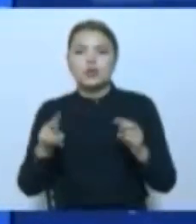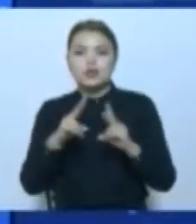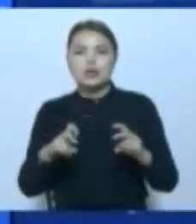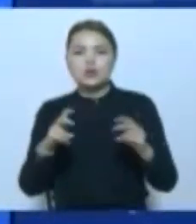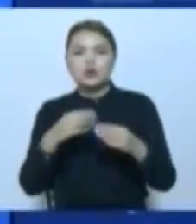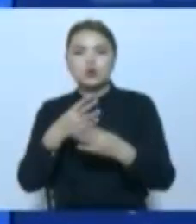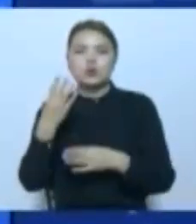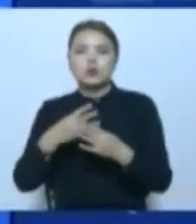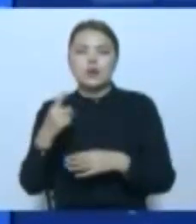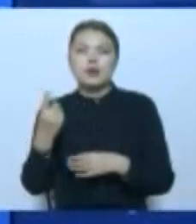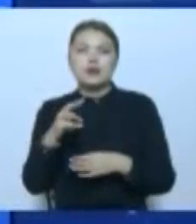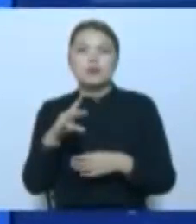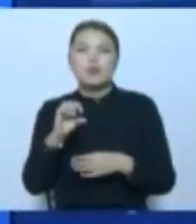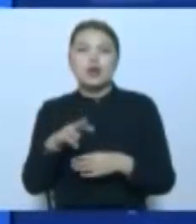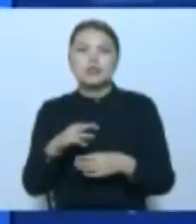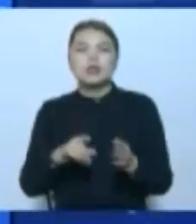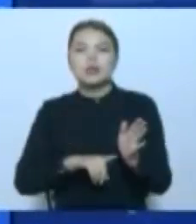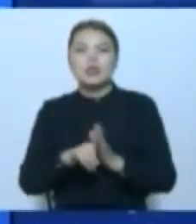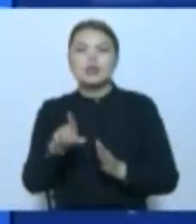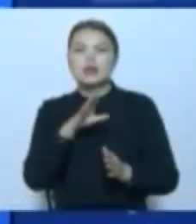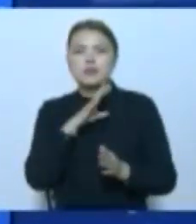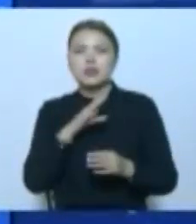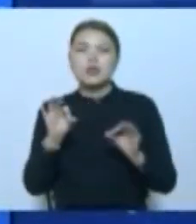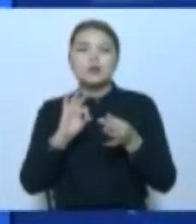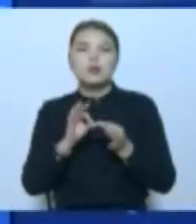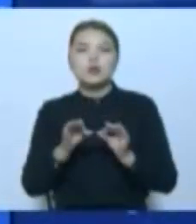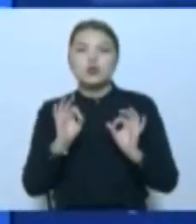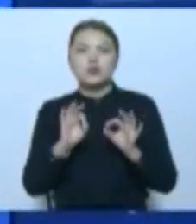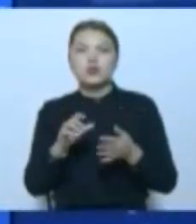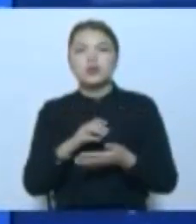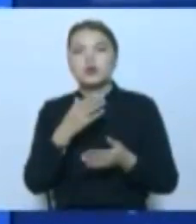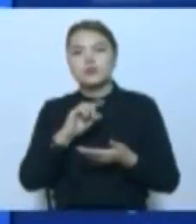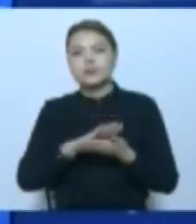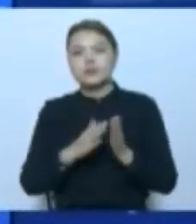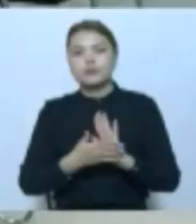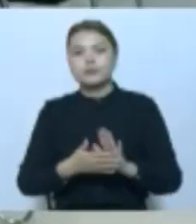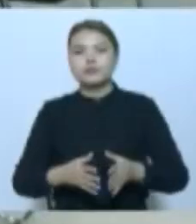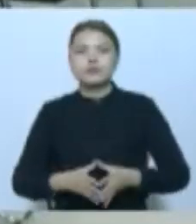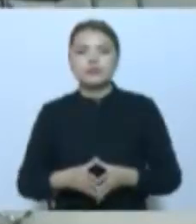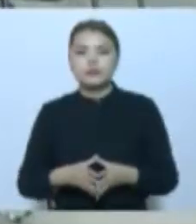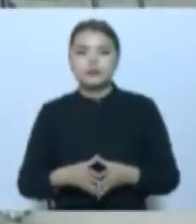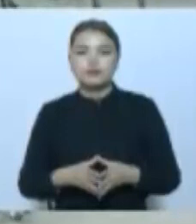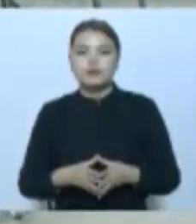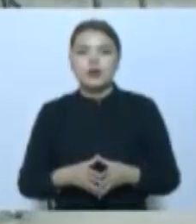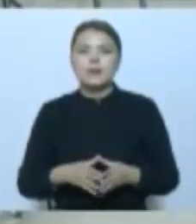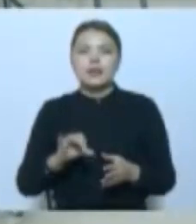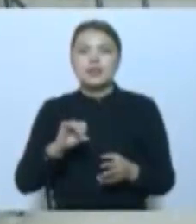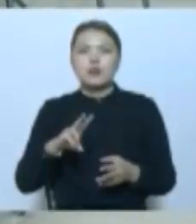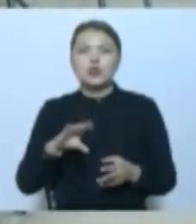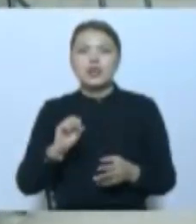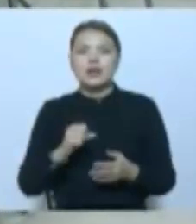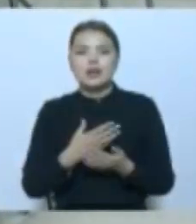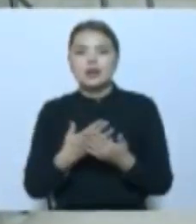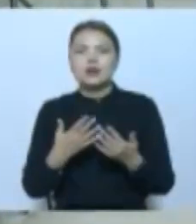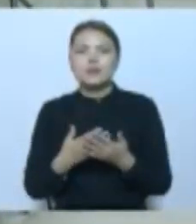застройщики с 1 марта программа стартовала мои коллеги выясняли условия приобретения жилья ипотеку под рабочим